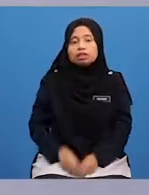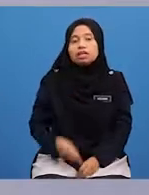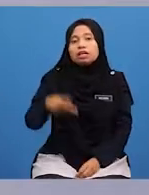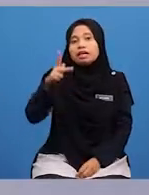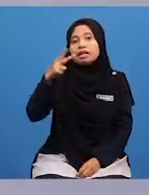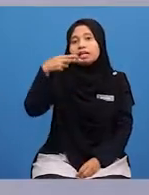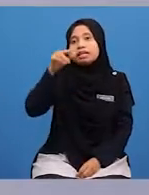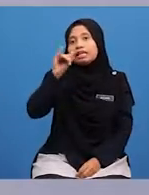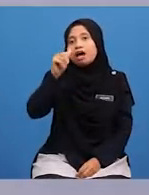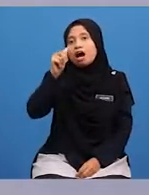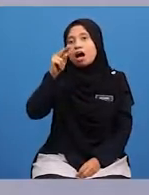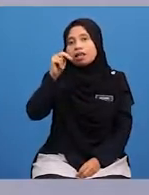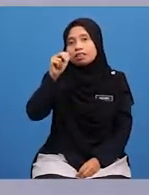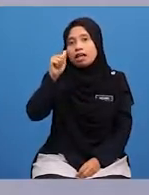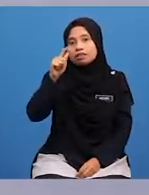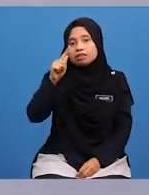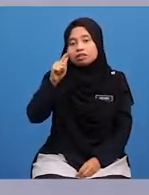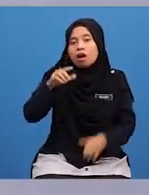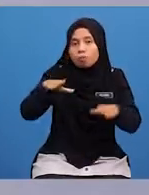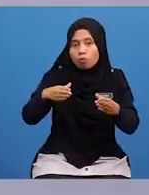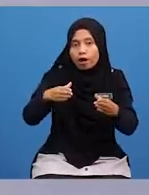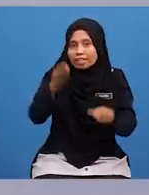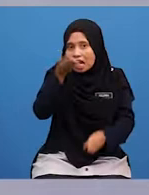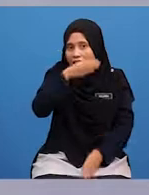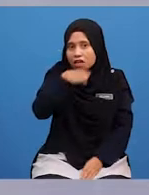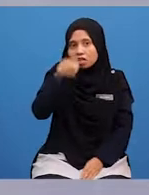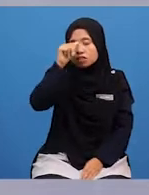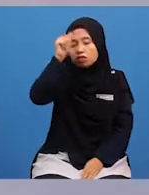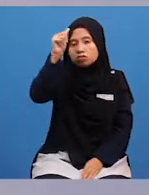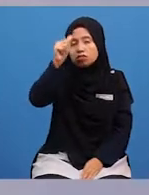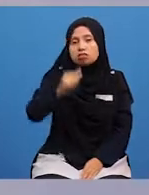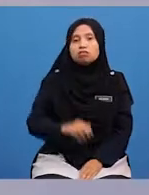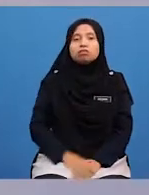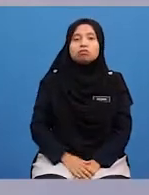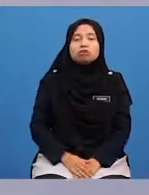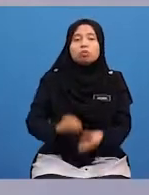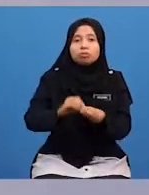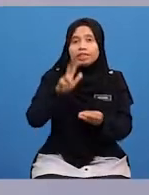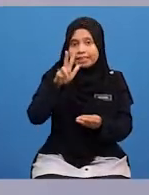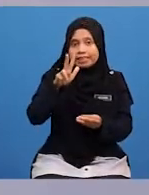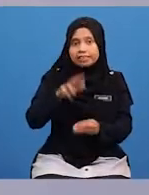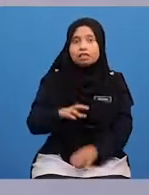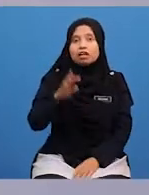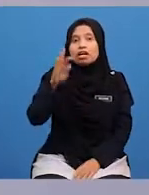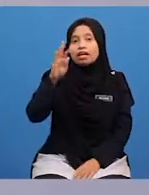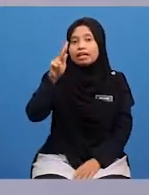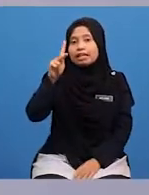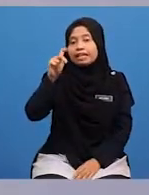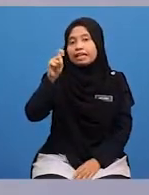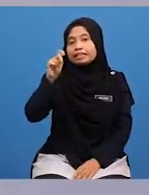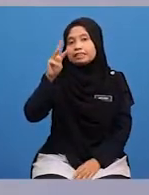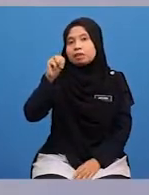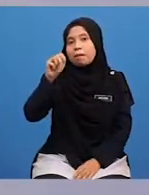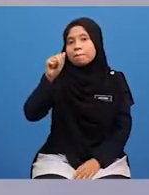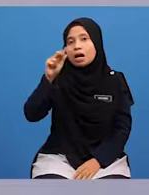khianatun, iaitu melakukan larangan Allah SWT. Ketiga, kitmanun,